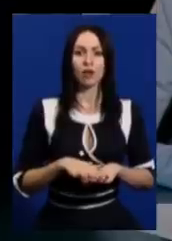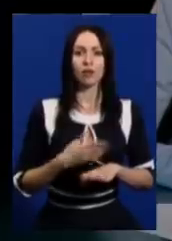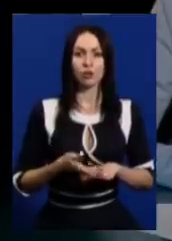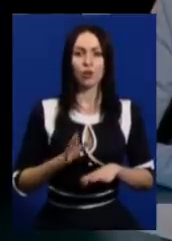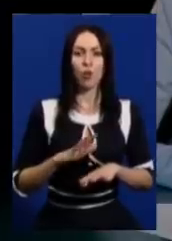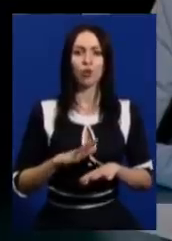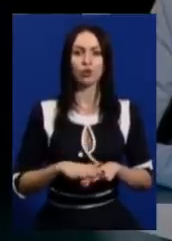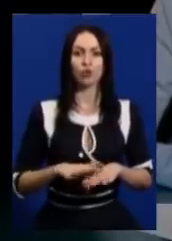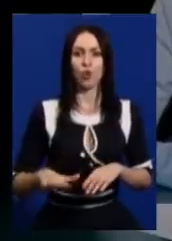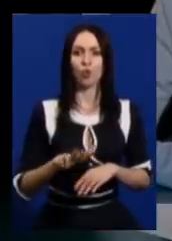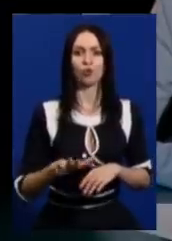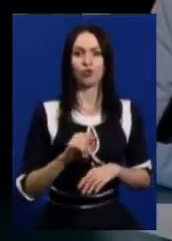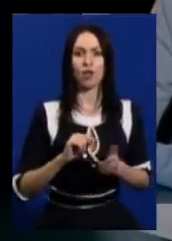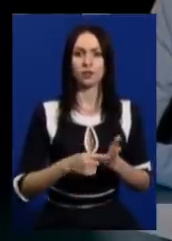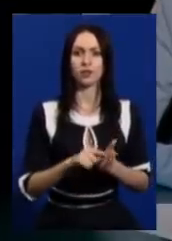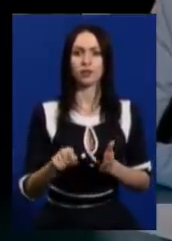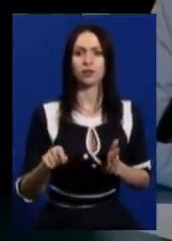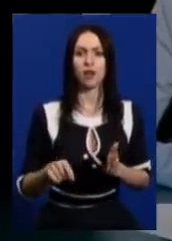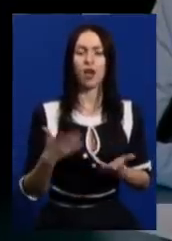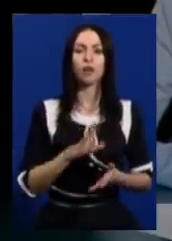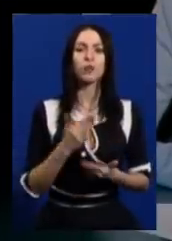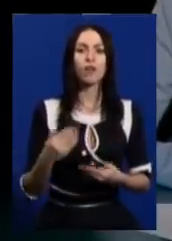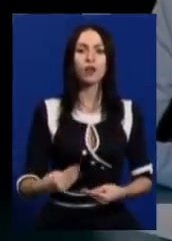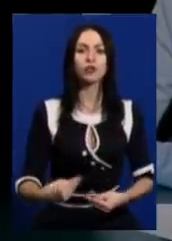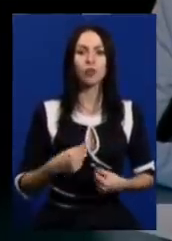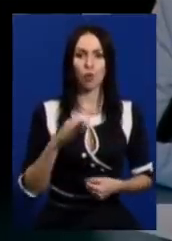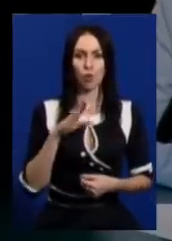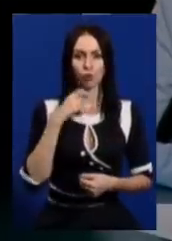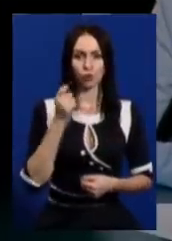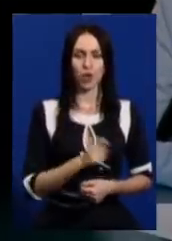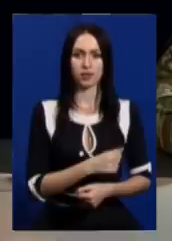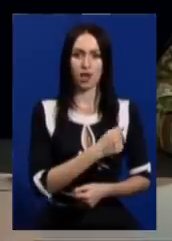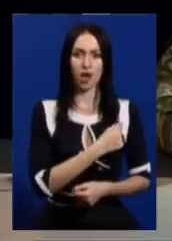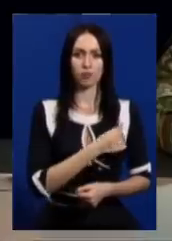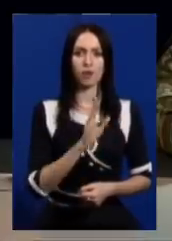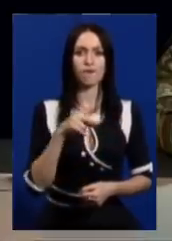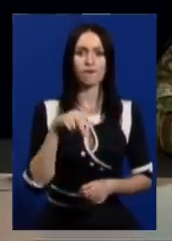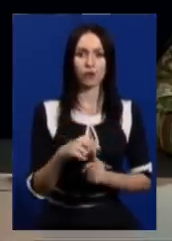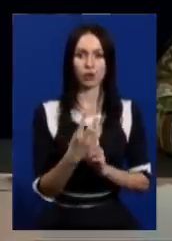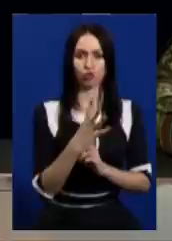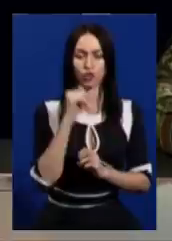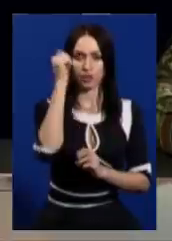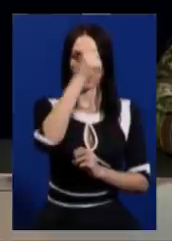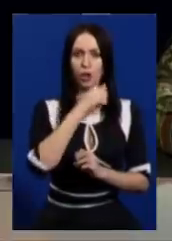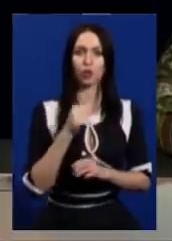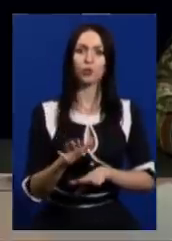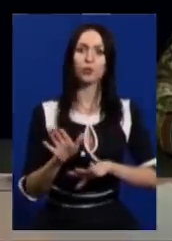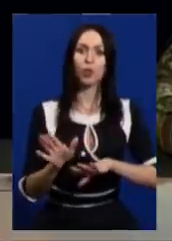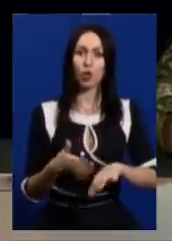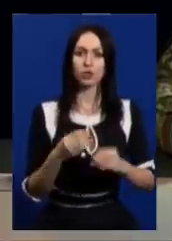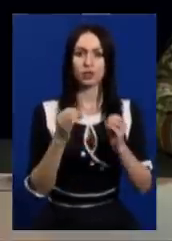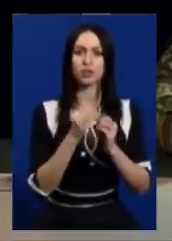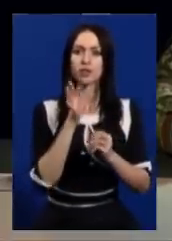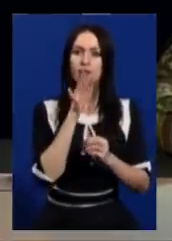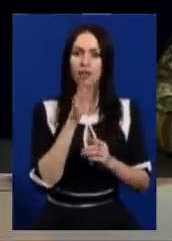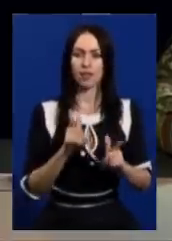сложні участки. Яким було ваше враження від української армії у 2014 році після 10-річної